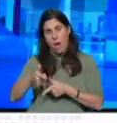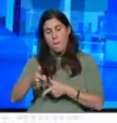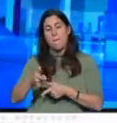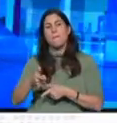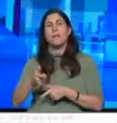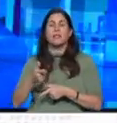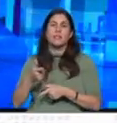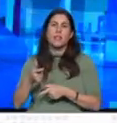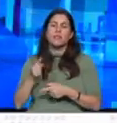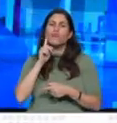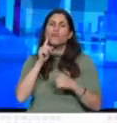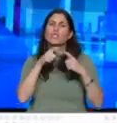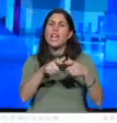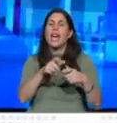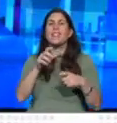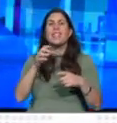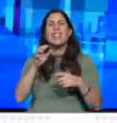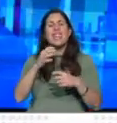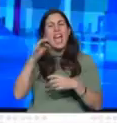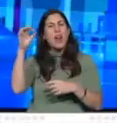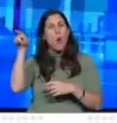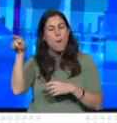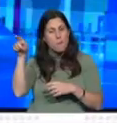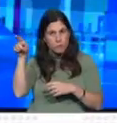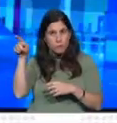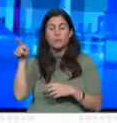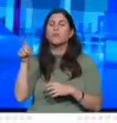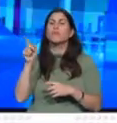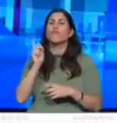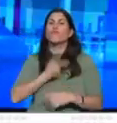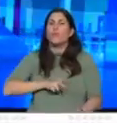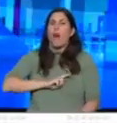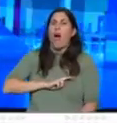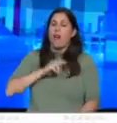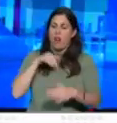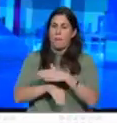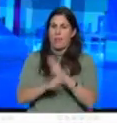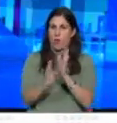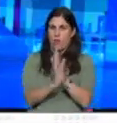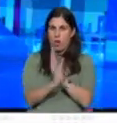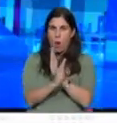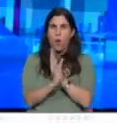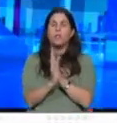בסיירת יהלום בפלגת סמור שאחראית על כל מערך המנהרות הטרור.